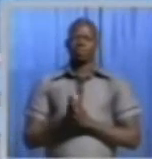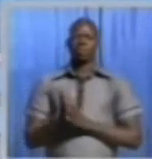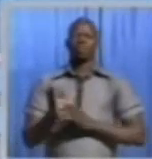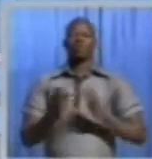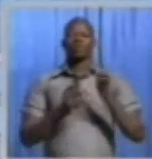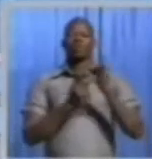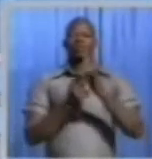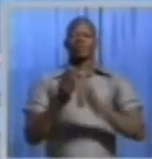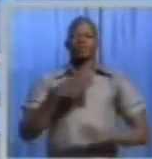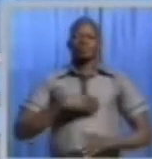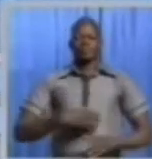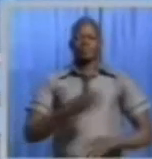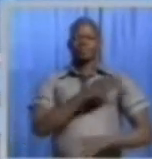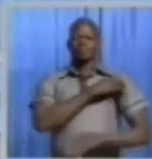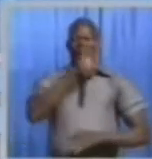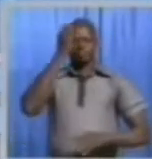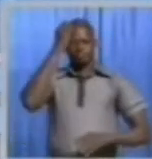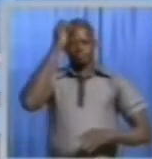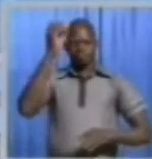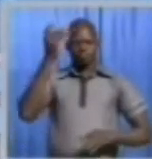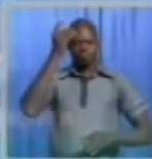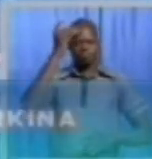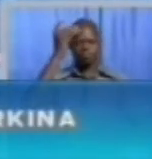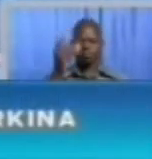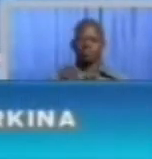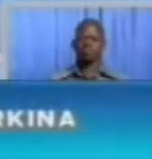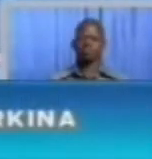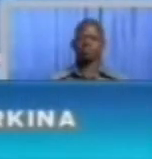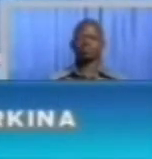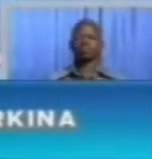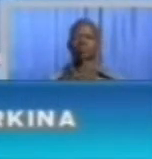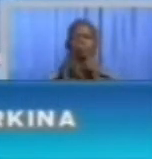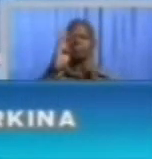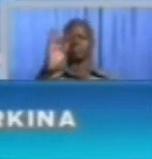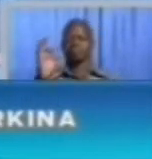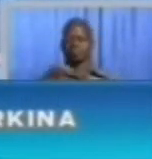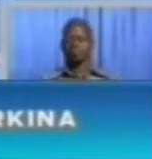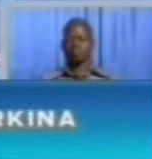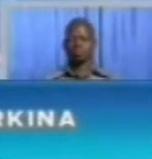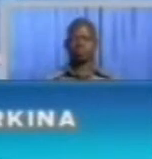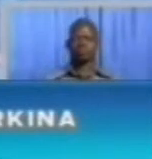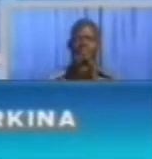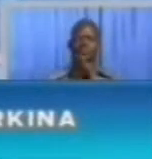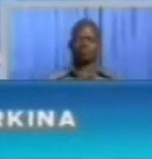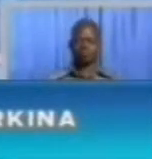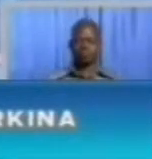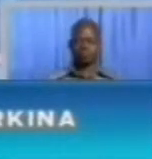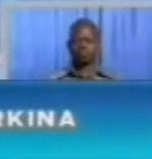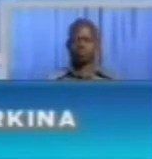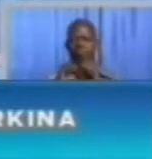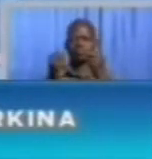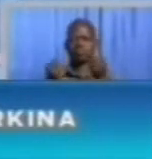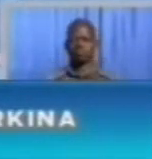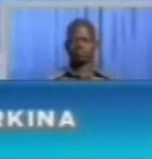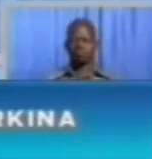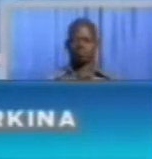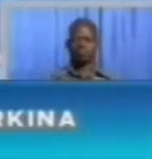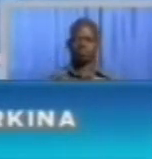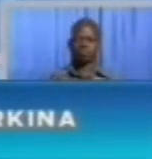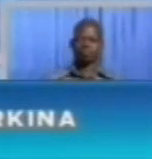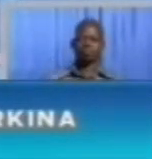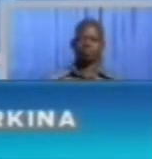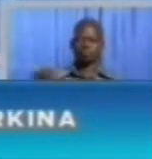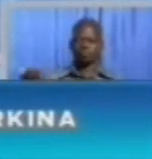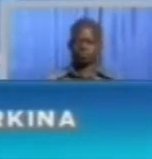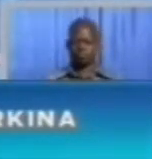présentation de vœux au chef de l'État, les diplomates accrédités au Burkina souhaitent la paix et la cohésion sociale dans le pays qui les